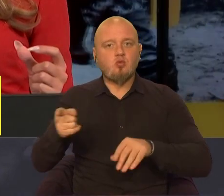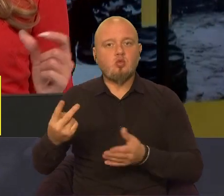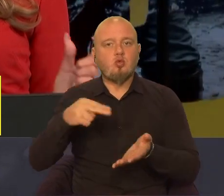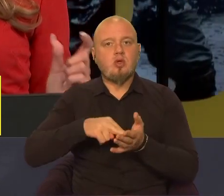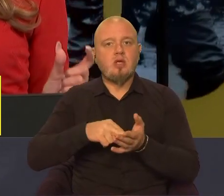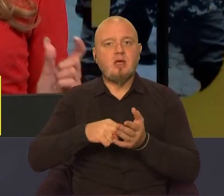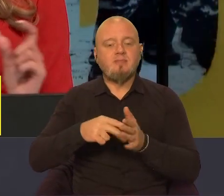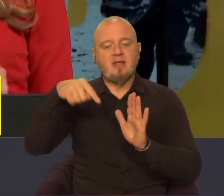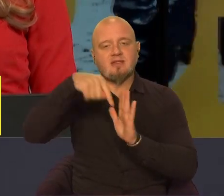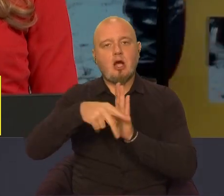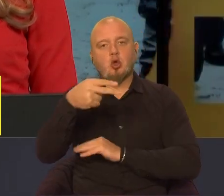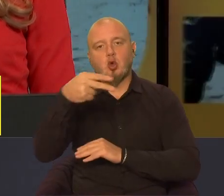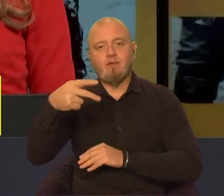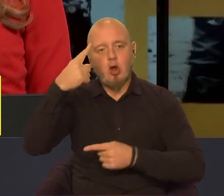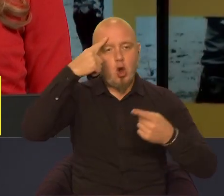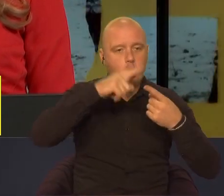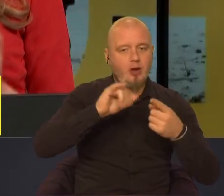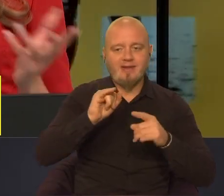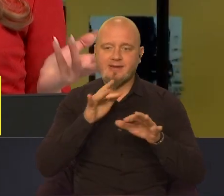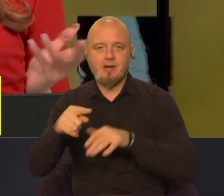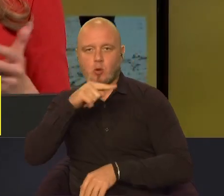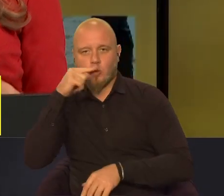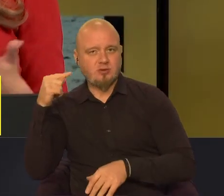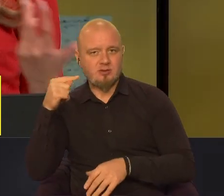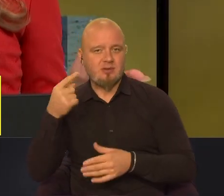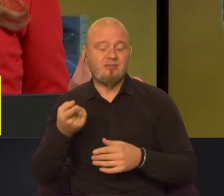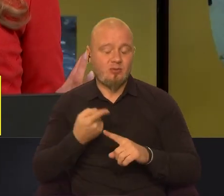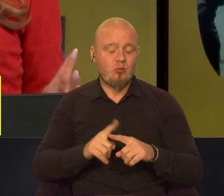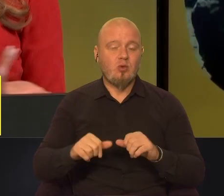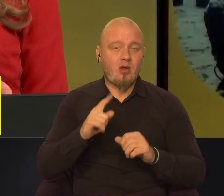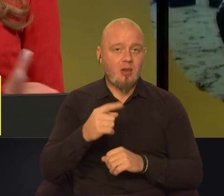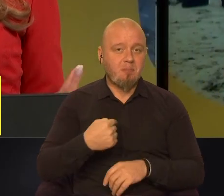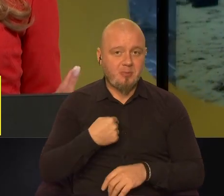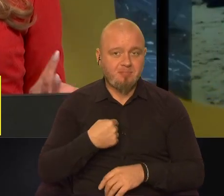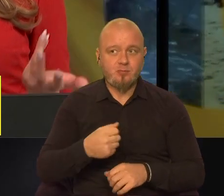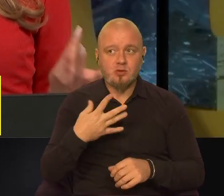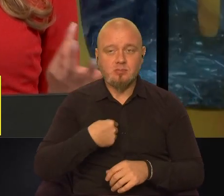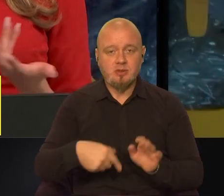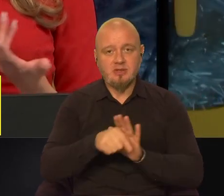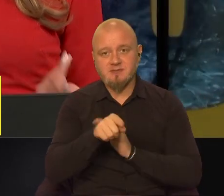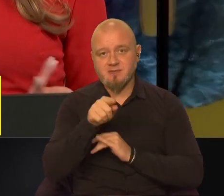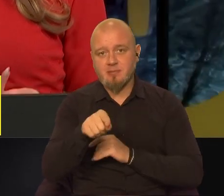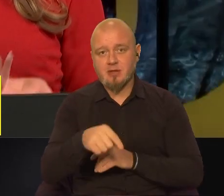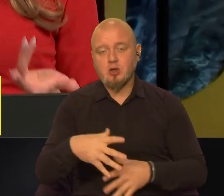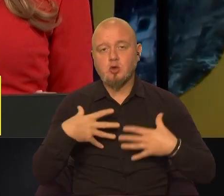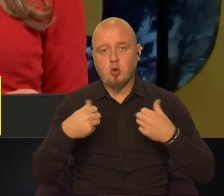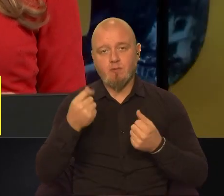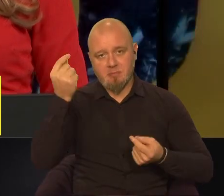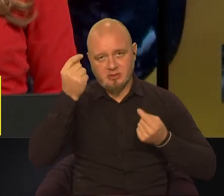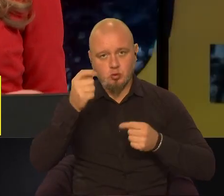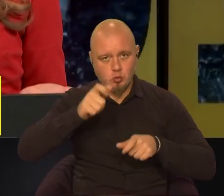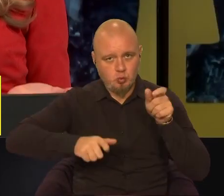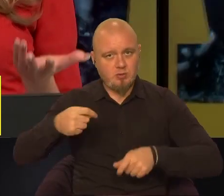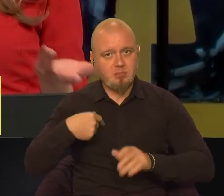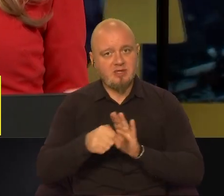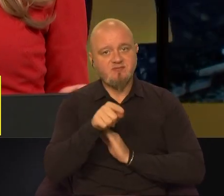знак дорівнює логіка і дії Росії. Тому, ну, але ми, оскільки ми з вами здорові психічно люди, то ми